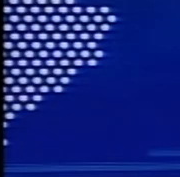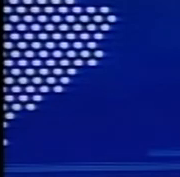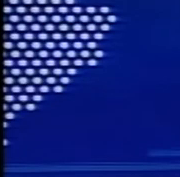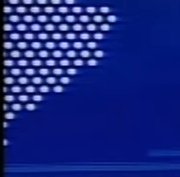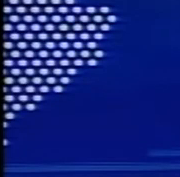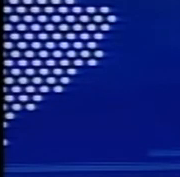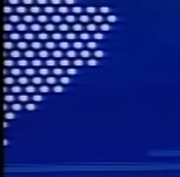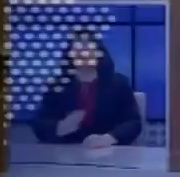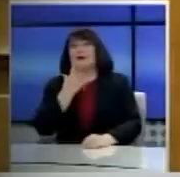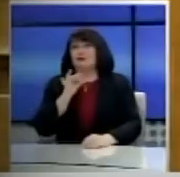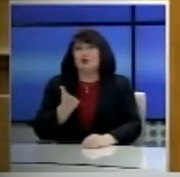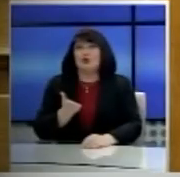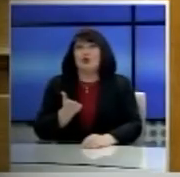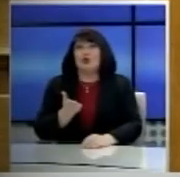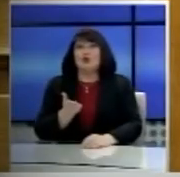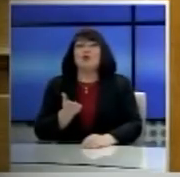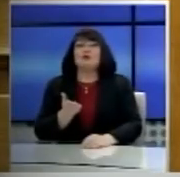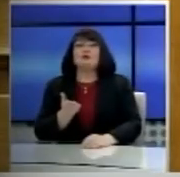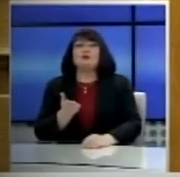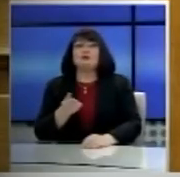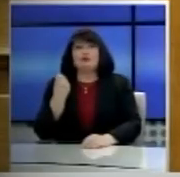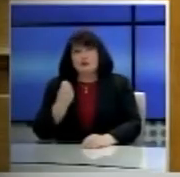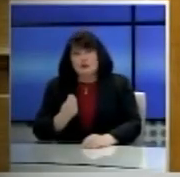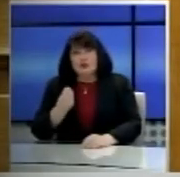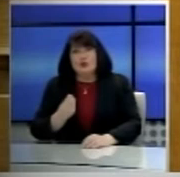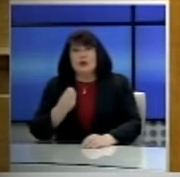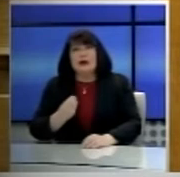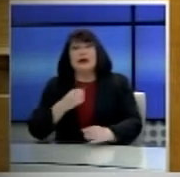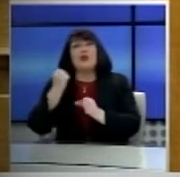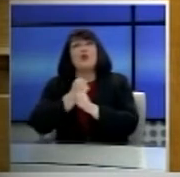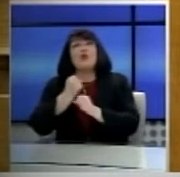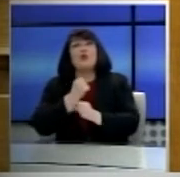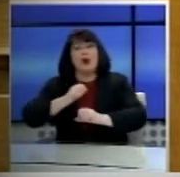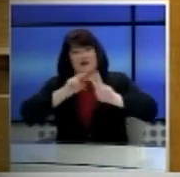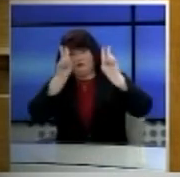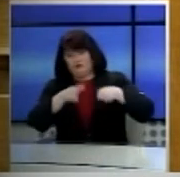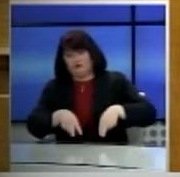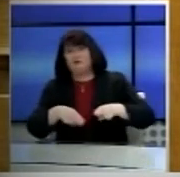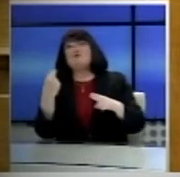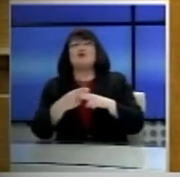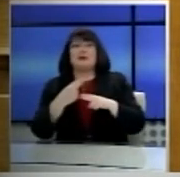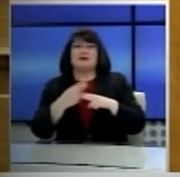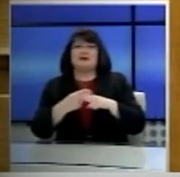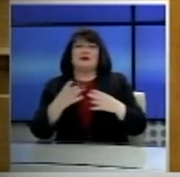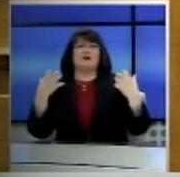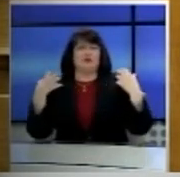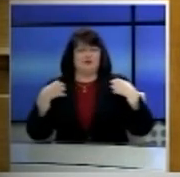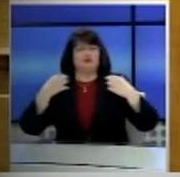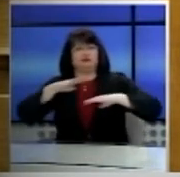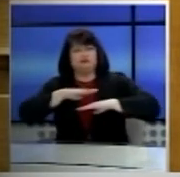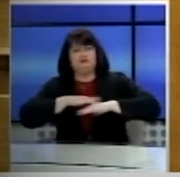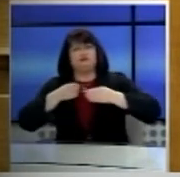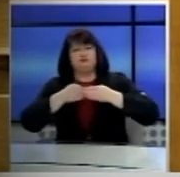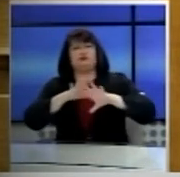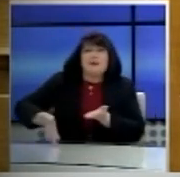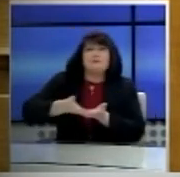βήμα της Βουλής. Ξέκοψε κάθε συζήτηση για άνοιγμα άλλων δραστηριοτήτων ο Πρωθυπουργός Κυριάκος Μητσοτάκης στη Βουλή, αναφερόμενος στο